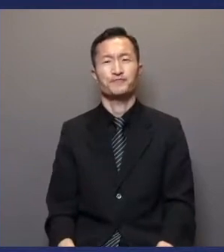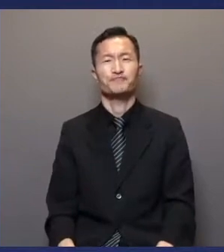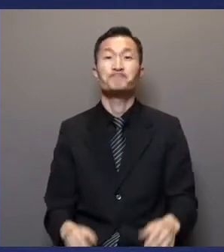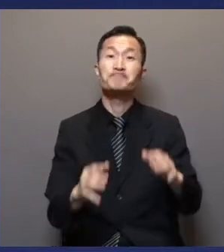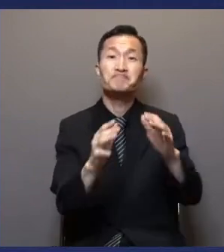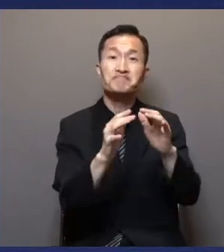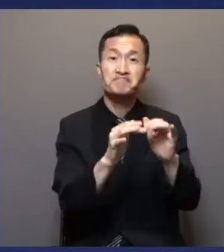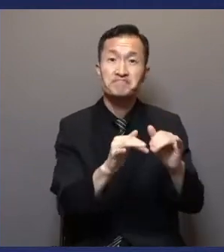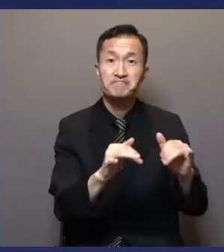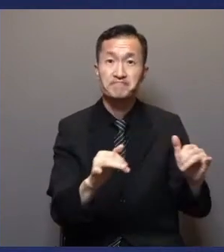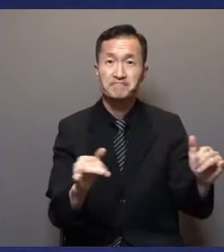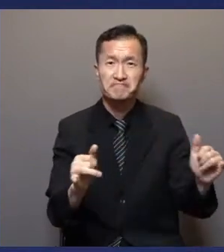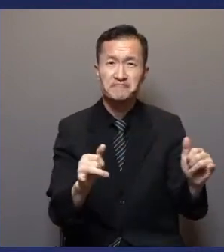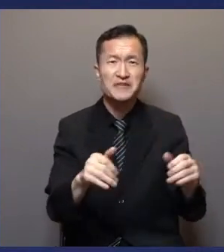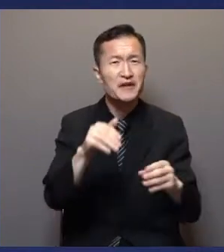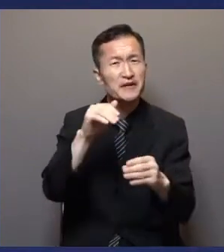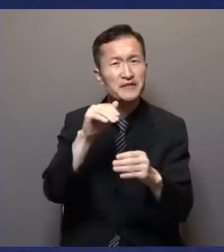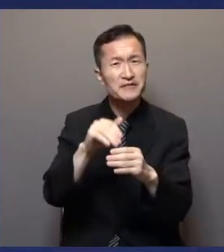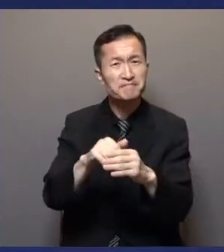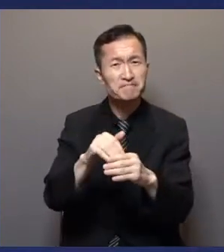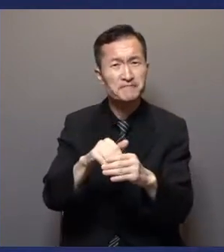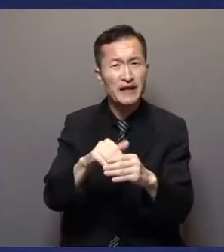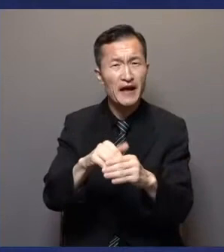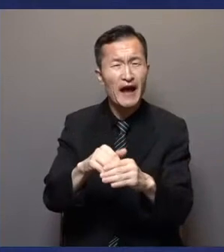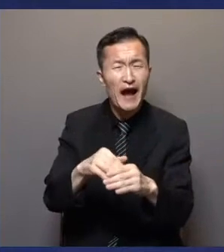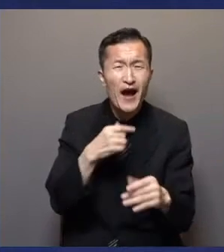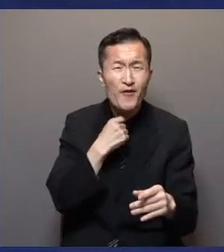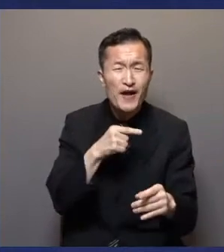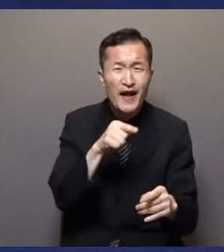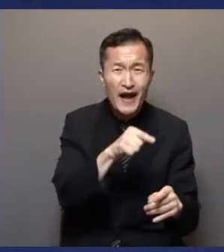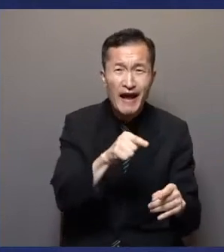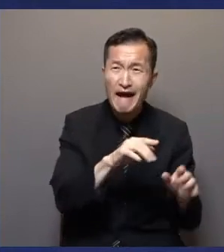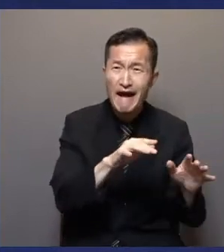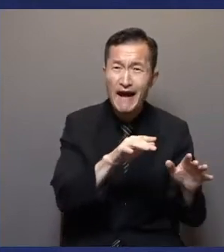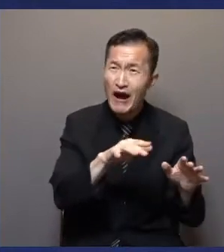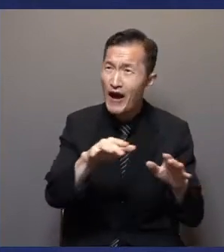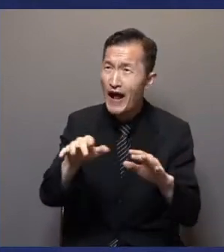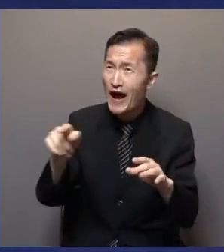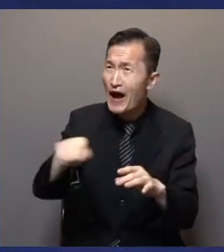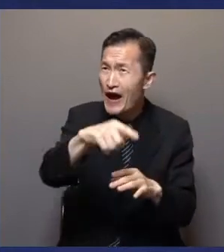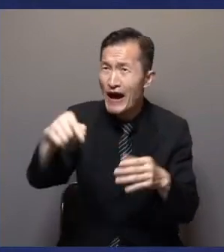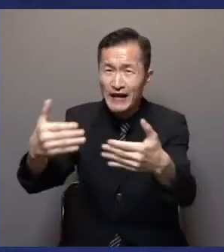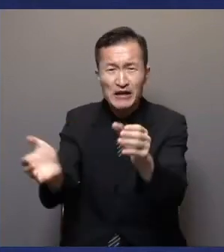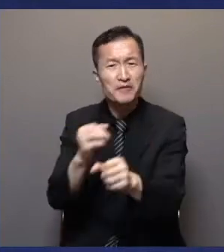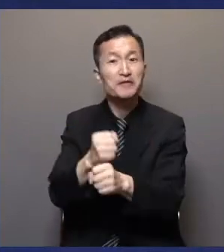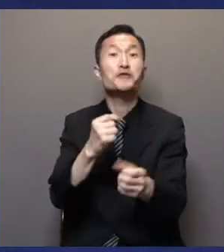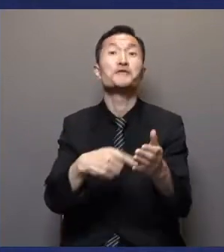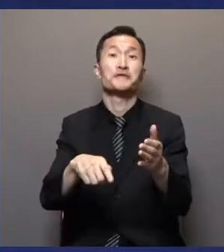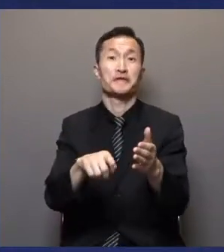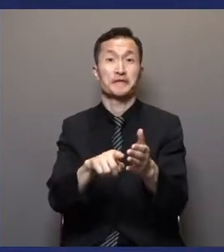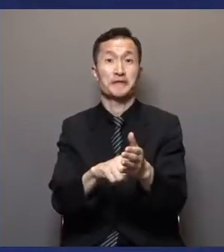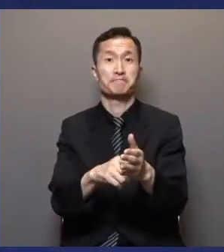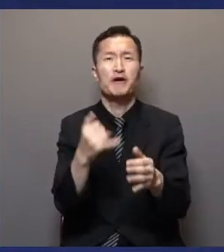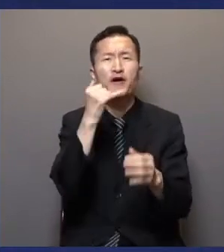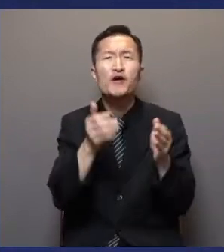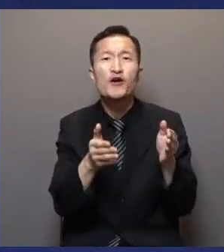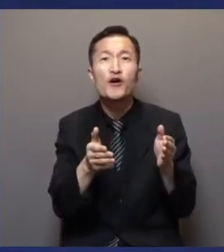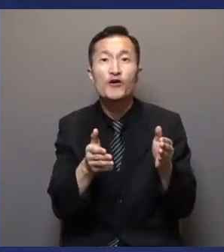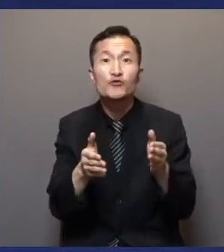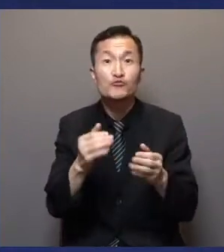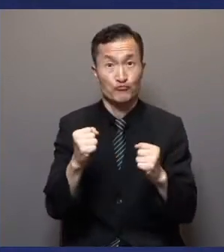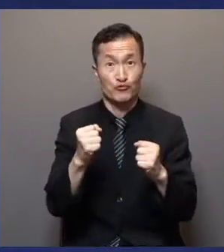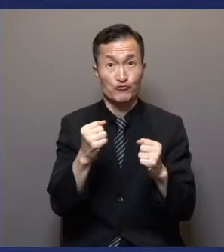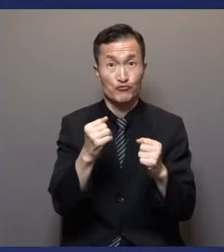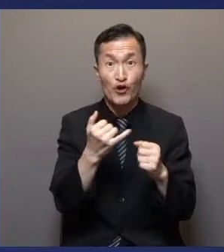국민들이 찍어주고 싶어서 안달이 날 만큼 멋있는 정당으로 함께 갑시다. 충북도민 여러분, 그리고